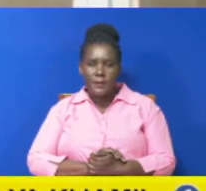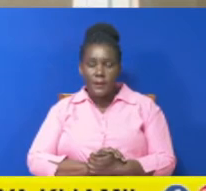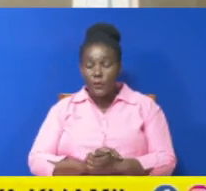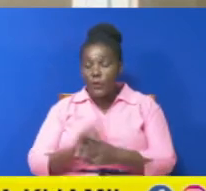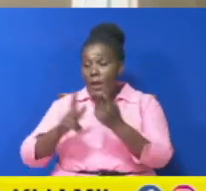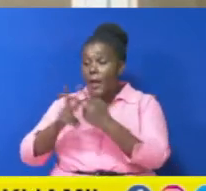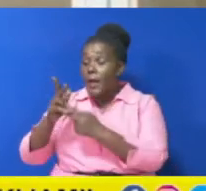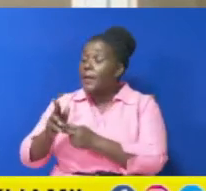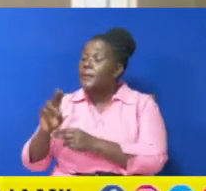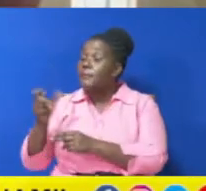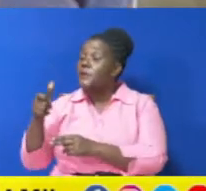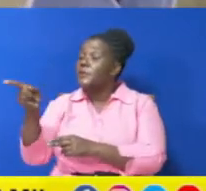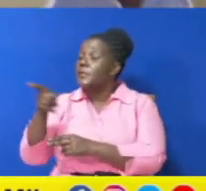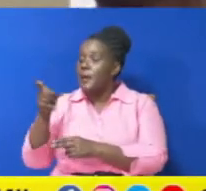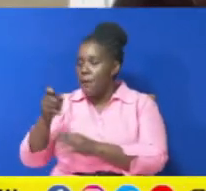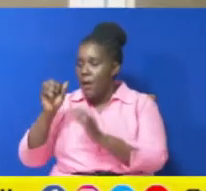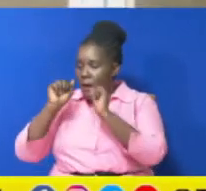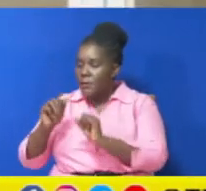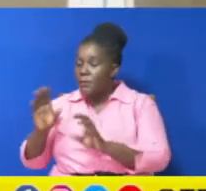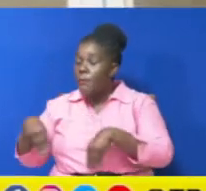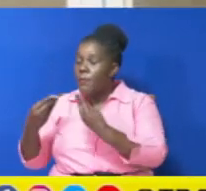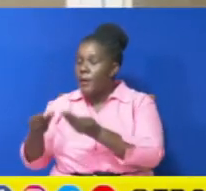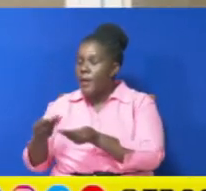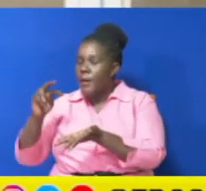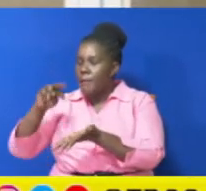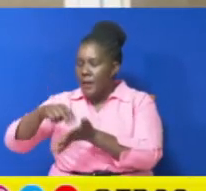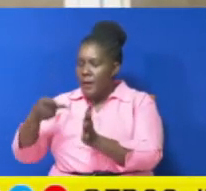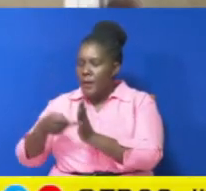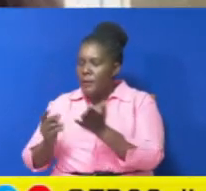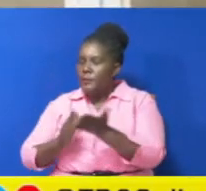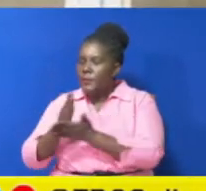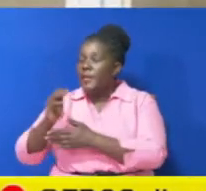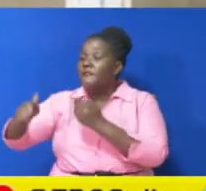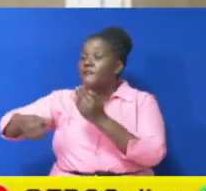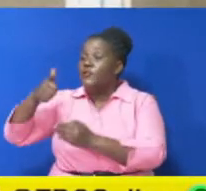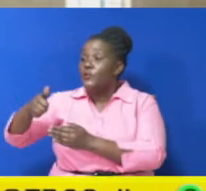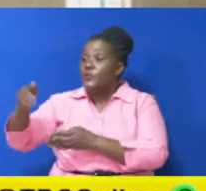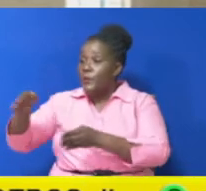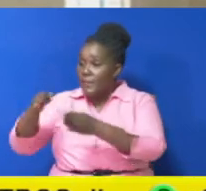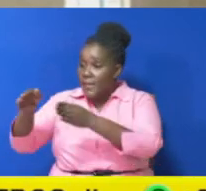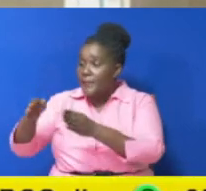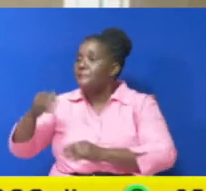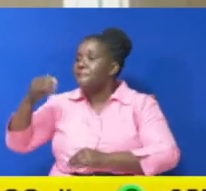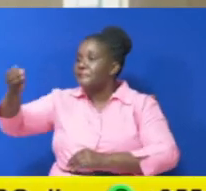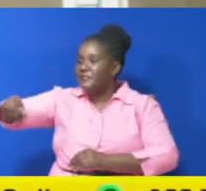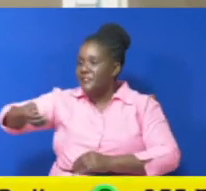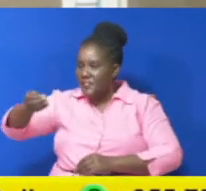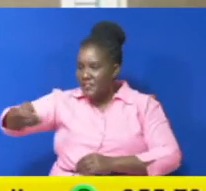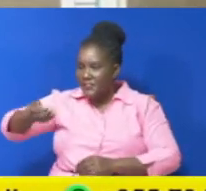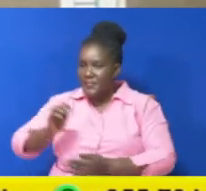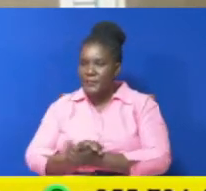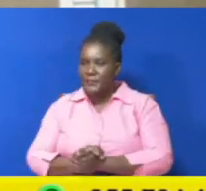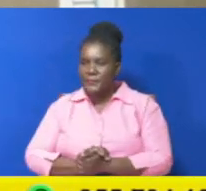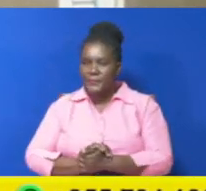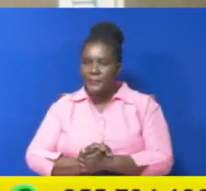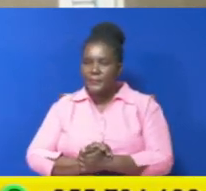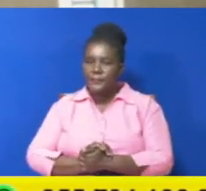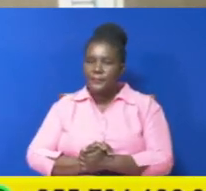mkakati kupitia viongozi wa vitongoji, wa vijiji,